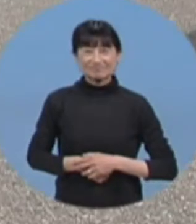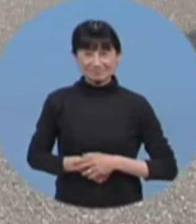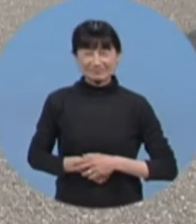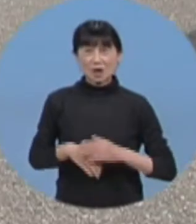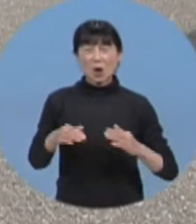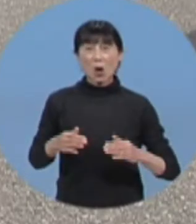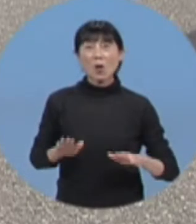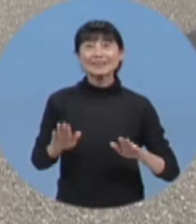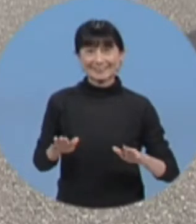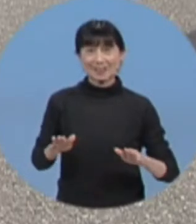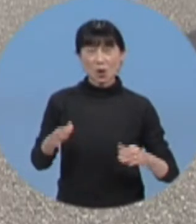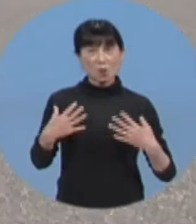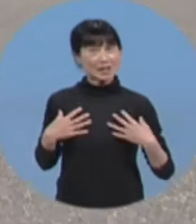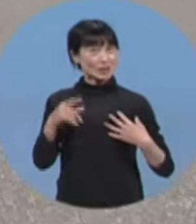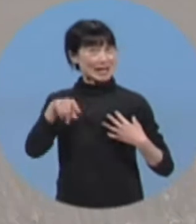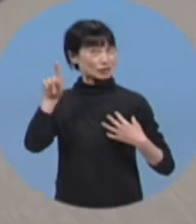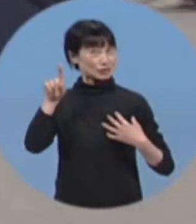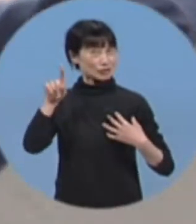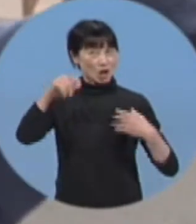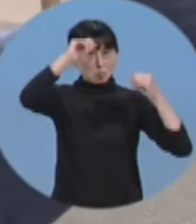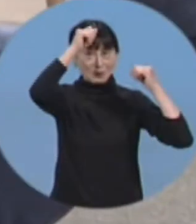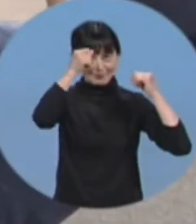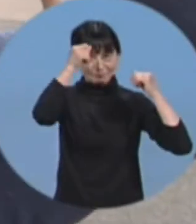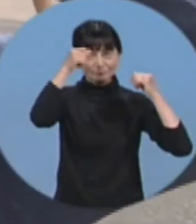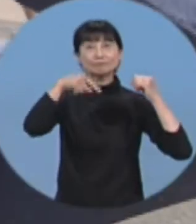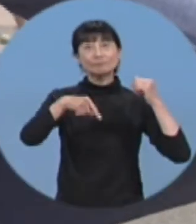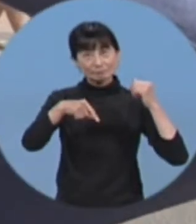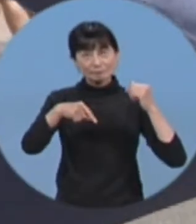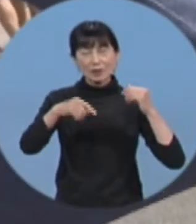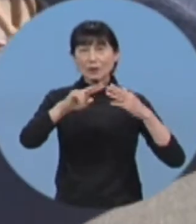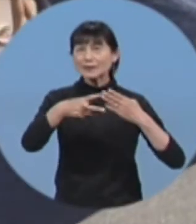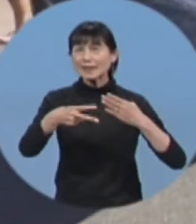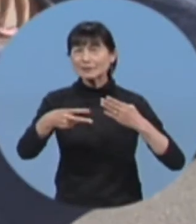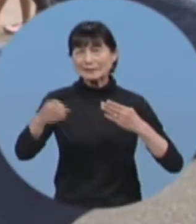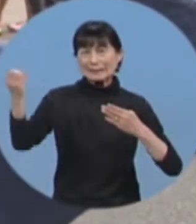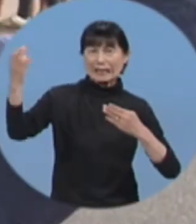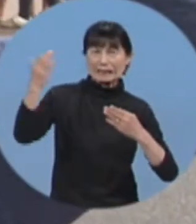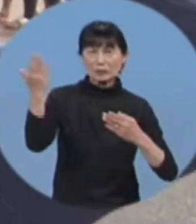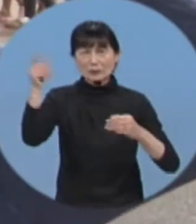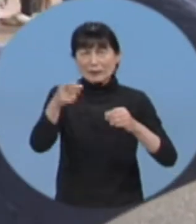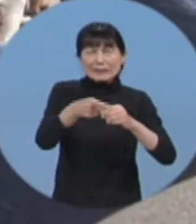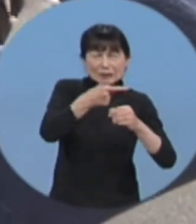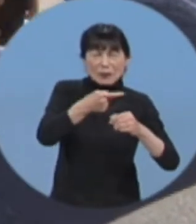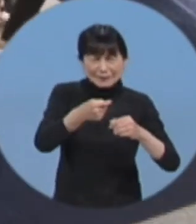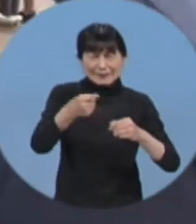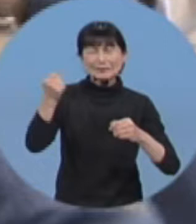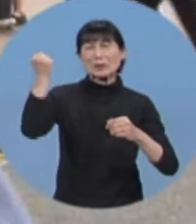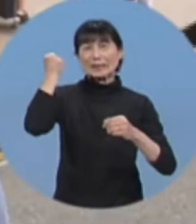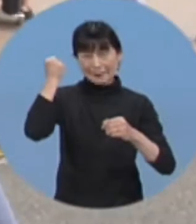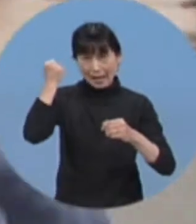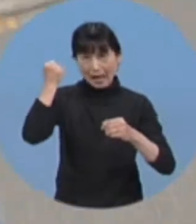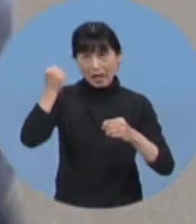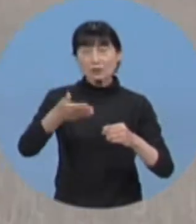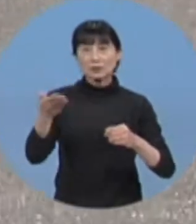本日のファッションチェック、まずは帽子。この季節日差しは想像以上に強いです。続